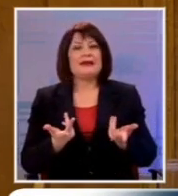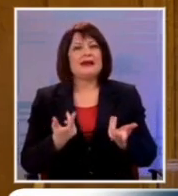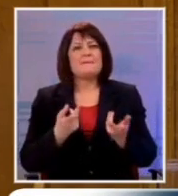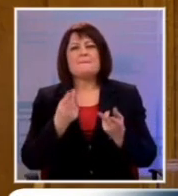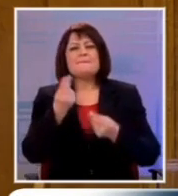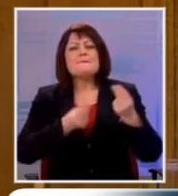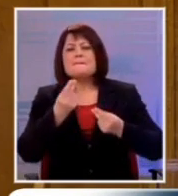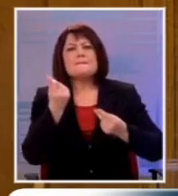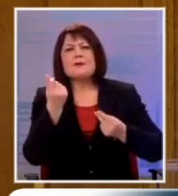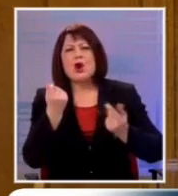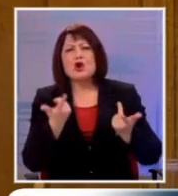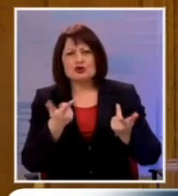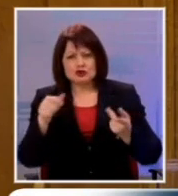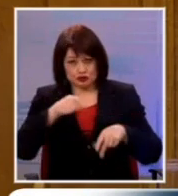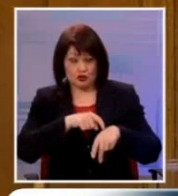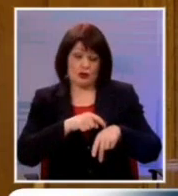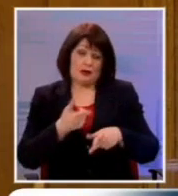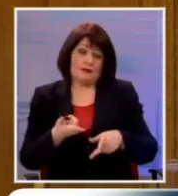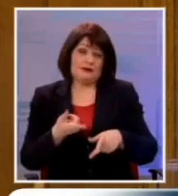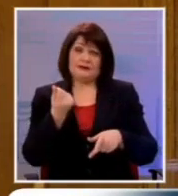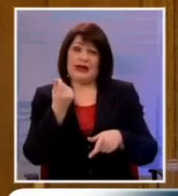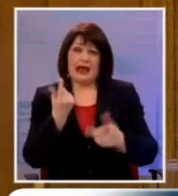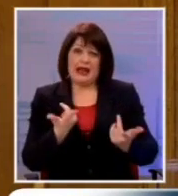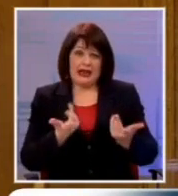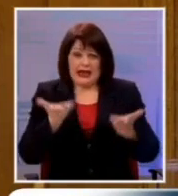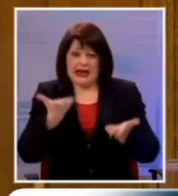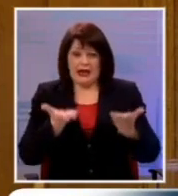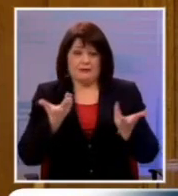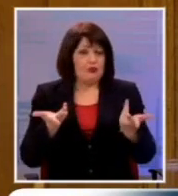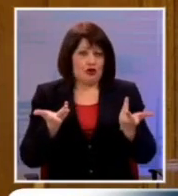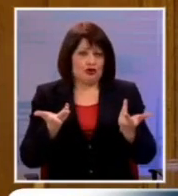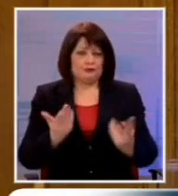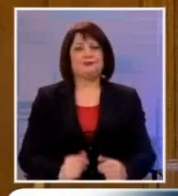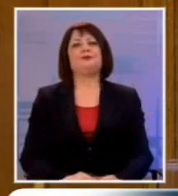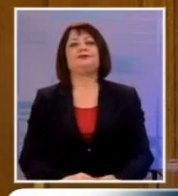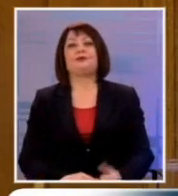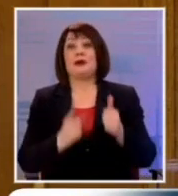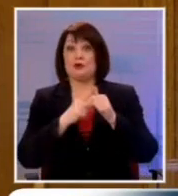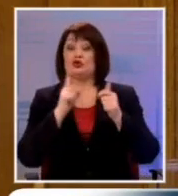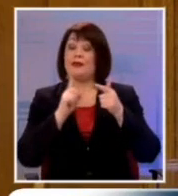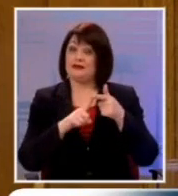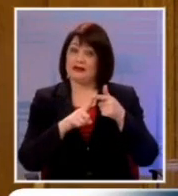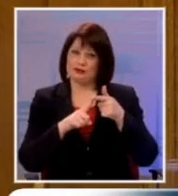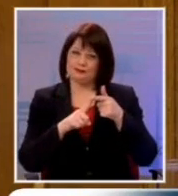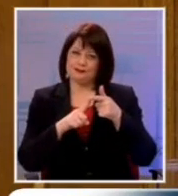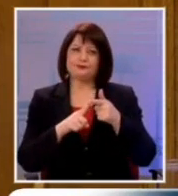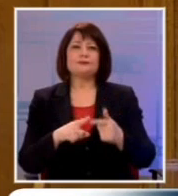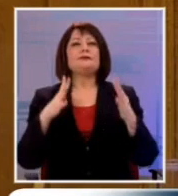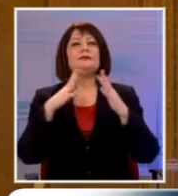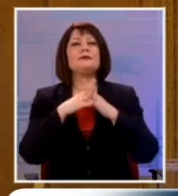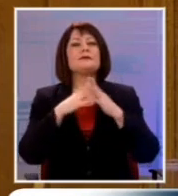του ποσού με βάση τις σύγχρονες συναλλαγματικές ισοτιμίες. Δεύτερον, στις